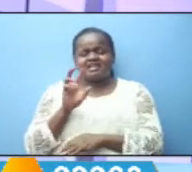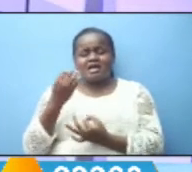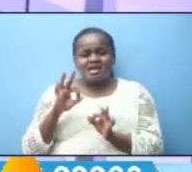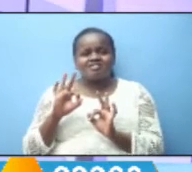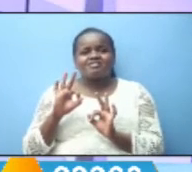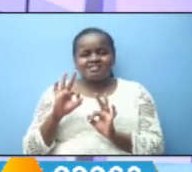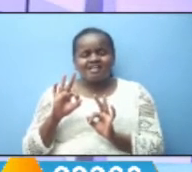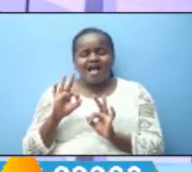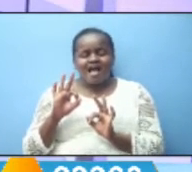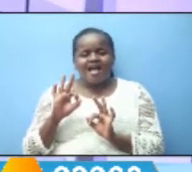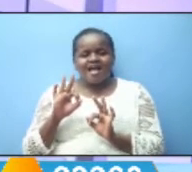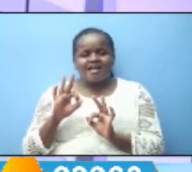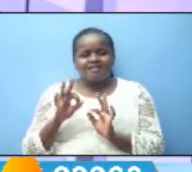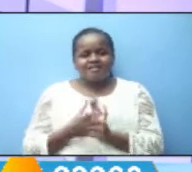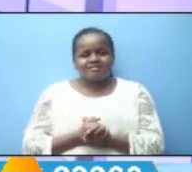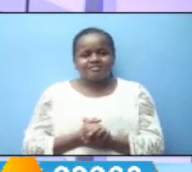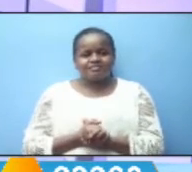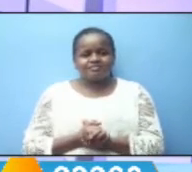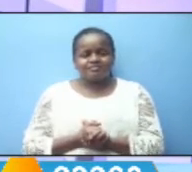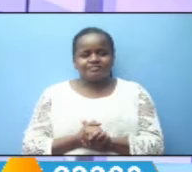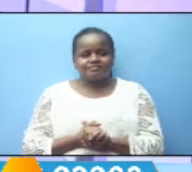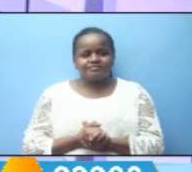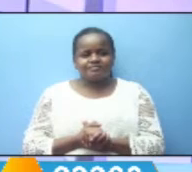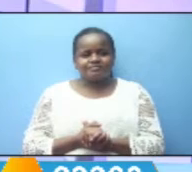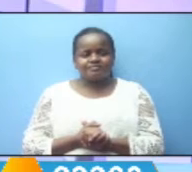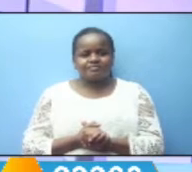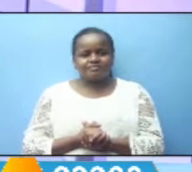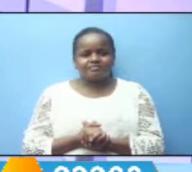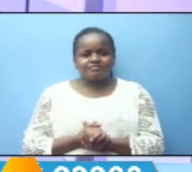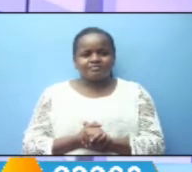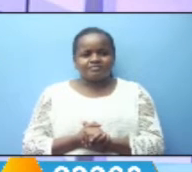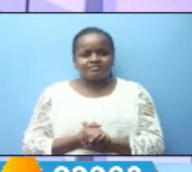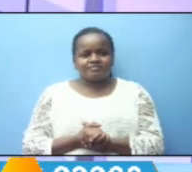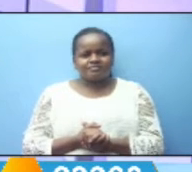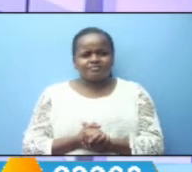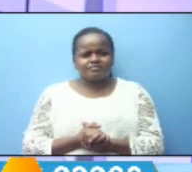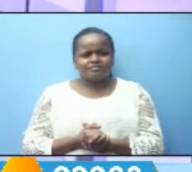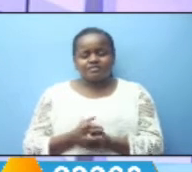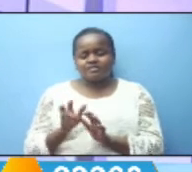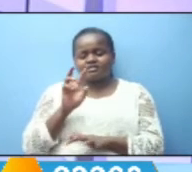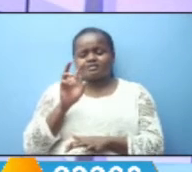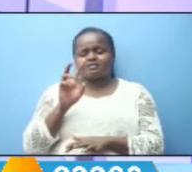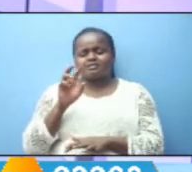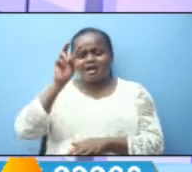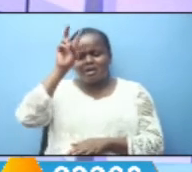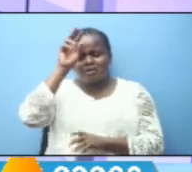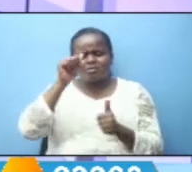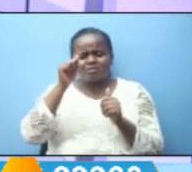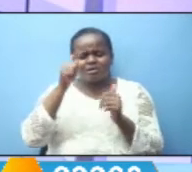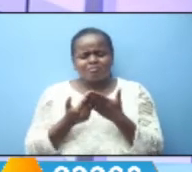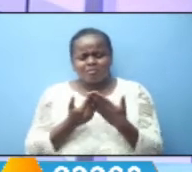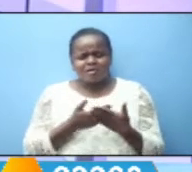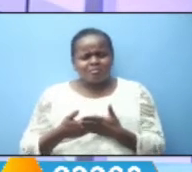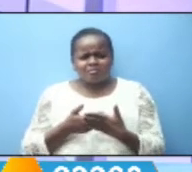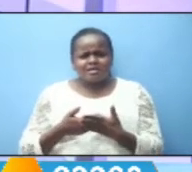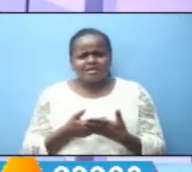hihi gakiri na kameni ona gukorwo gukiragwo ati akuheo ndikiroragwo magego no ni agithia ukirora na gukingetia niguo akimenye muthenya